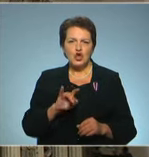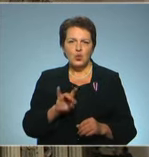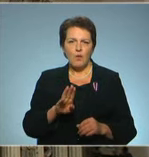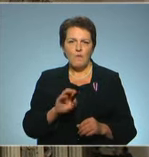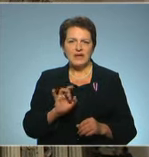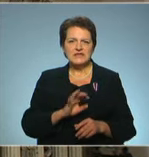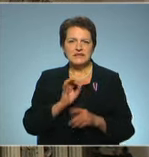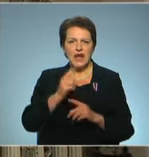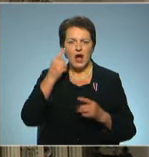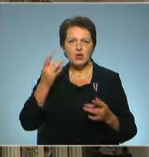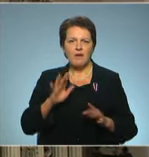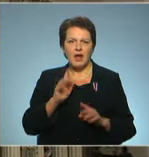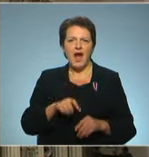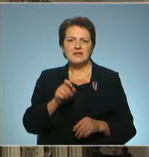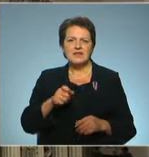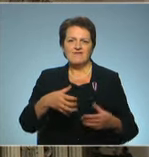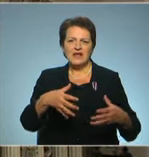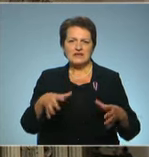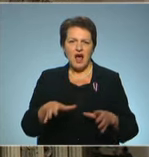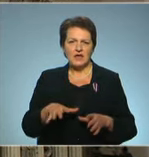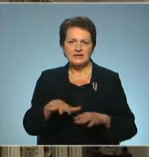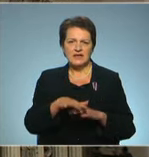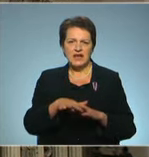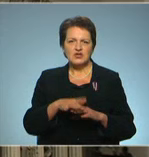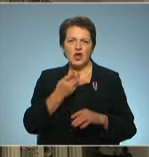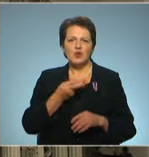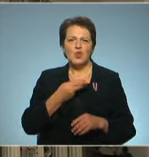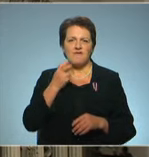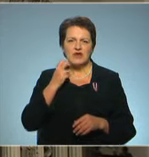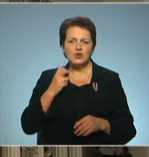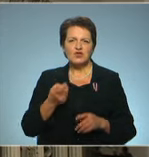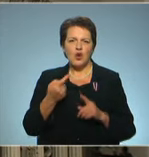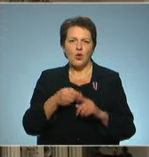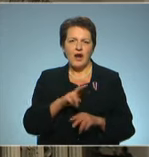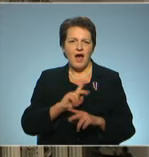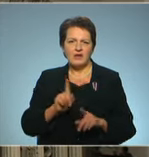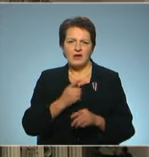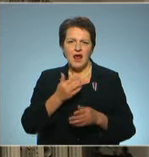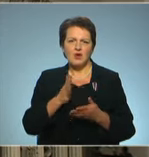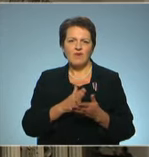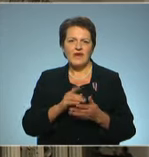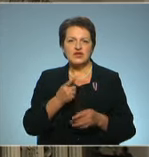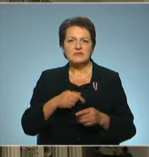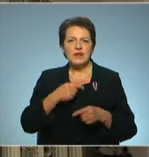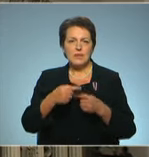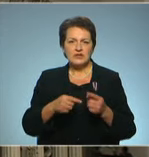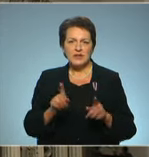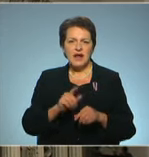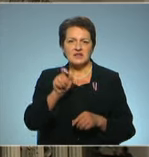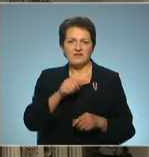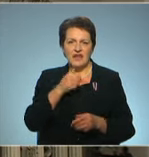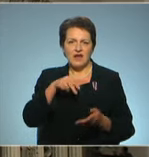ka civilizācija novecošana un nāve ir nenovēršams process, tāpēc kā cilvēks nevar stāties ceļā